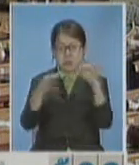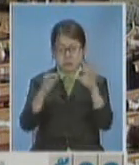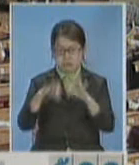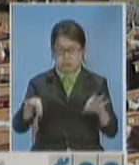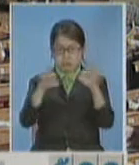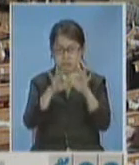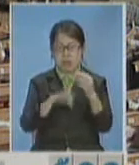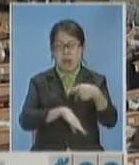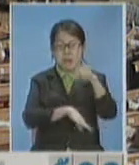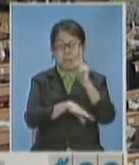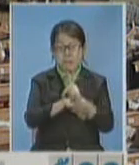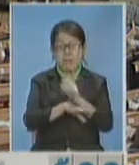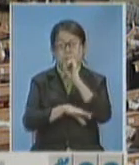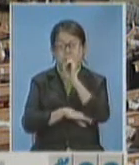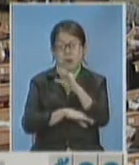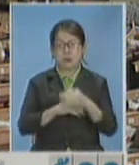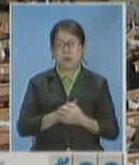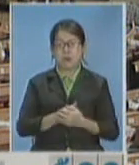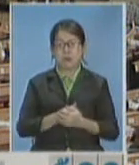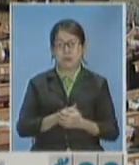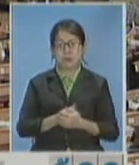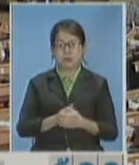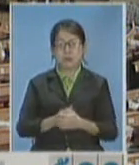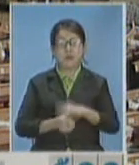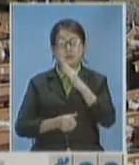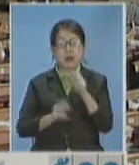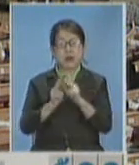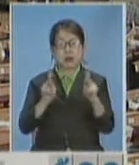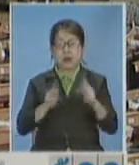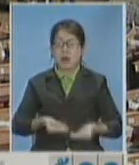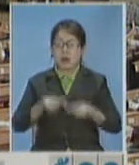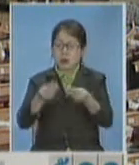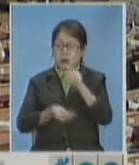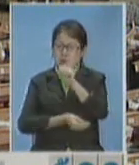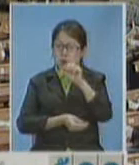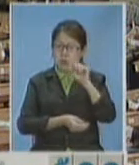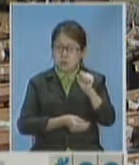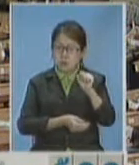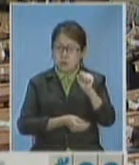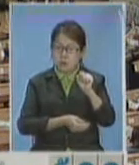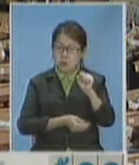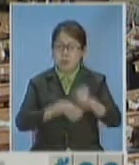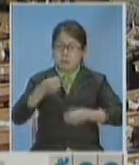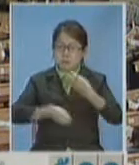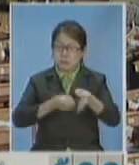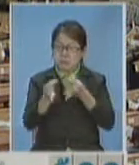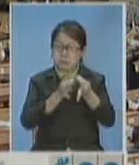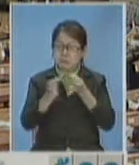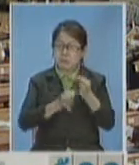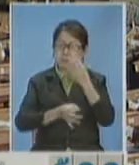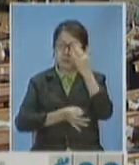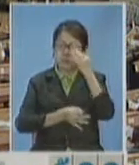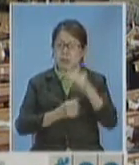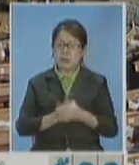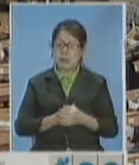วินิจฉัยเบื้องต้นว่าหากกรรมธิการอนุญาตให้สมาชิกสงวนความเห็นหรือสงวนคำแปรย